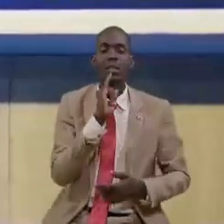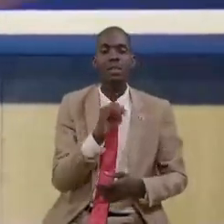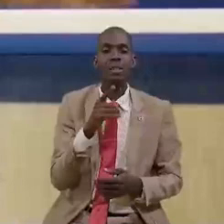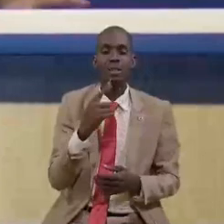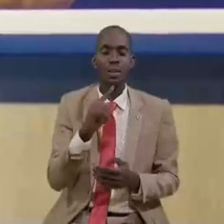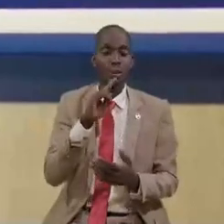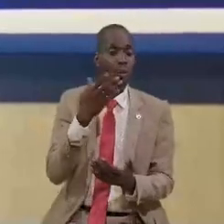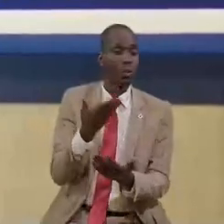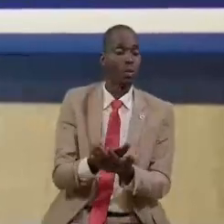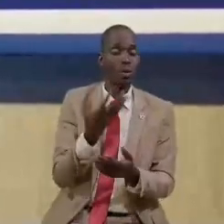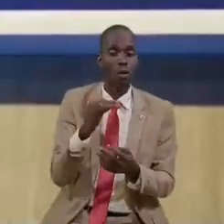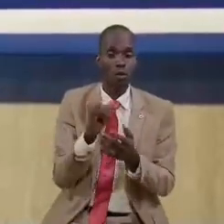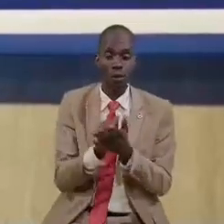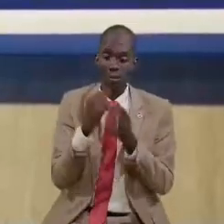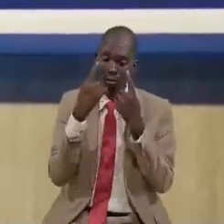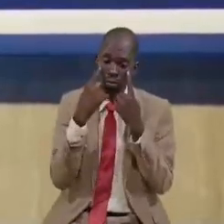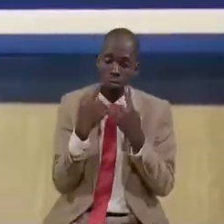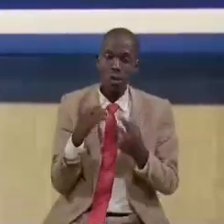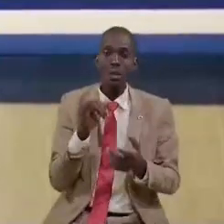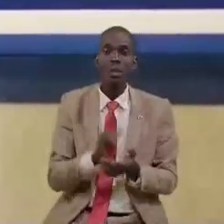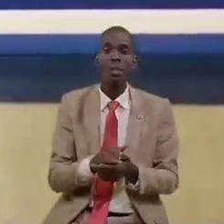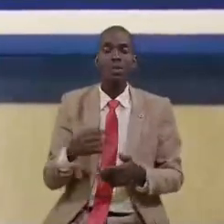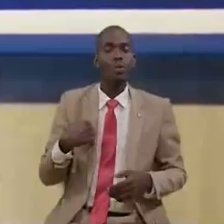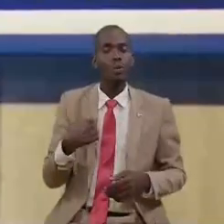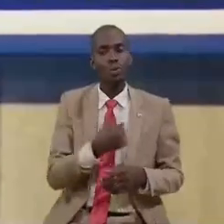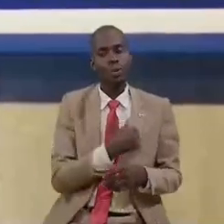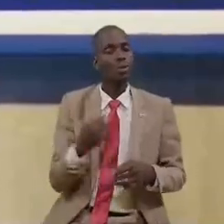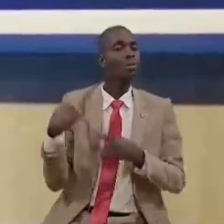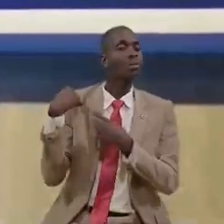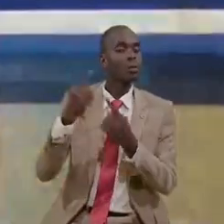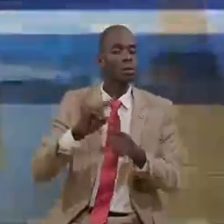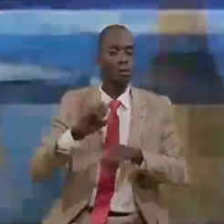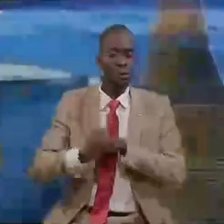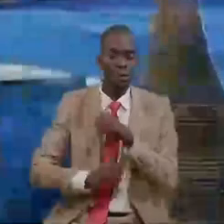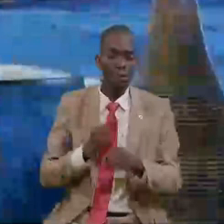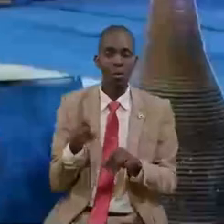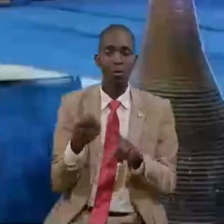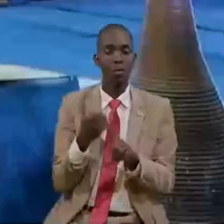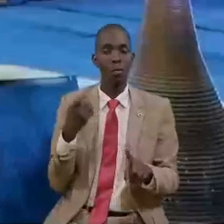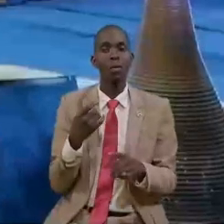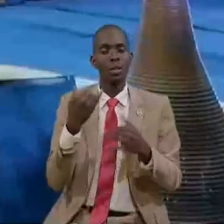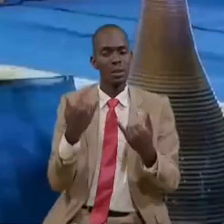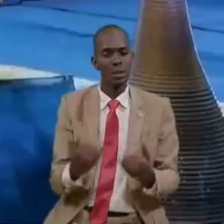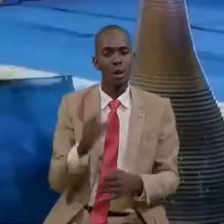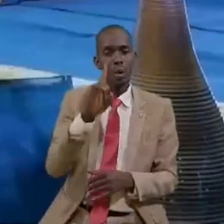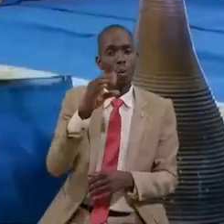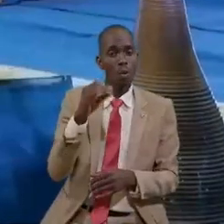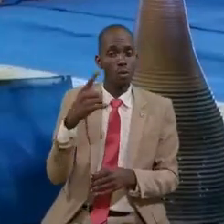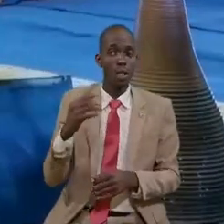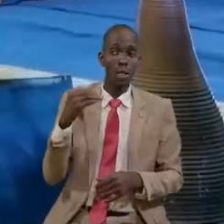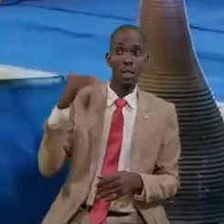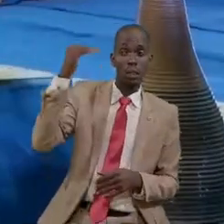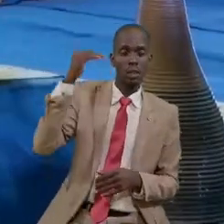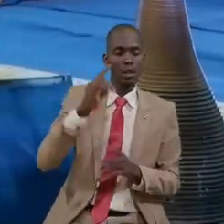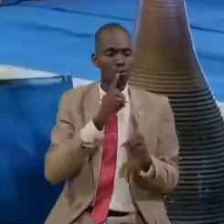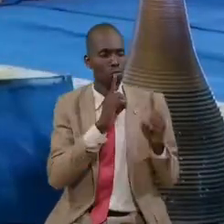le symbole des pleurs que nous tous nous traversons. Et il s'est dit que, et l'un des vieillards me dit,